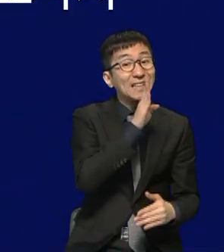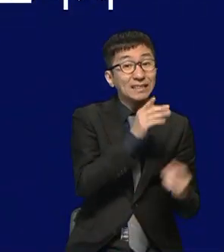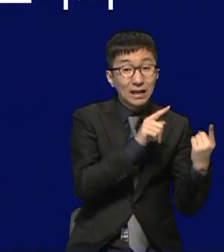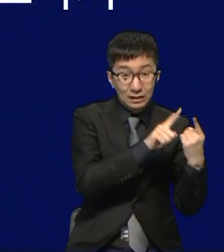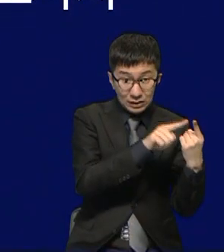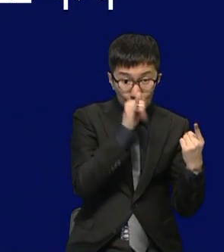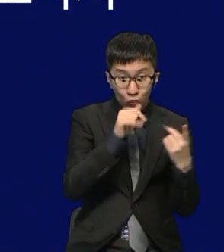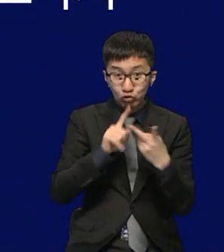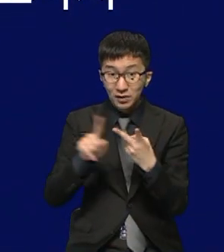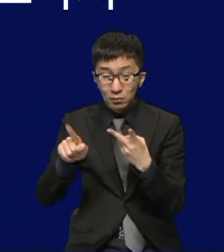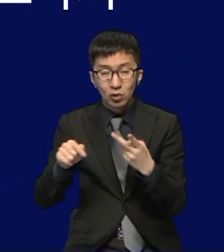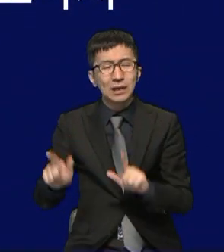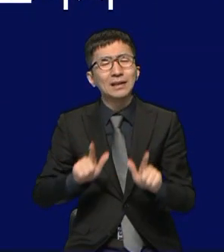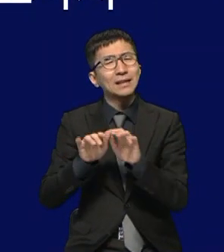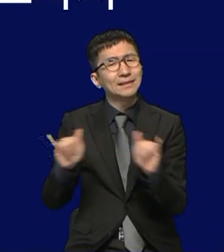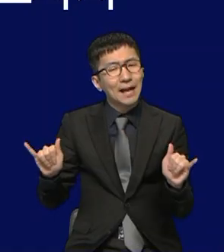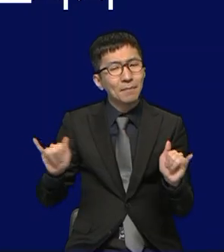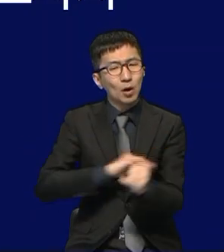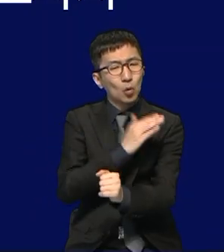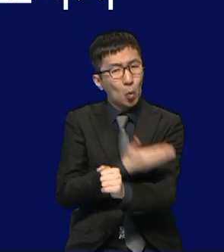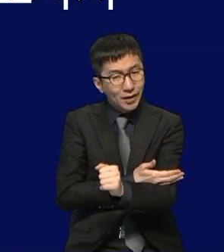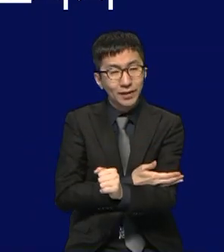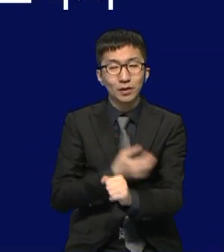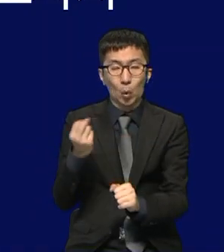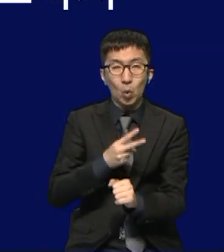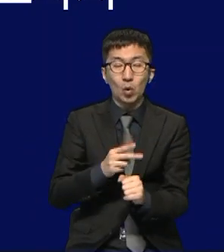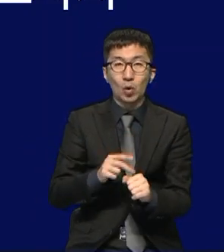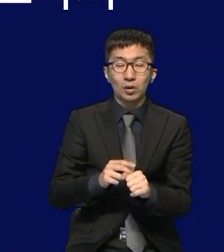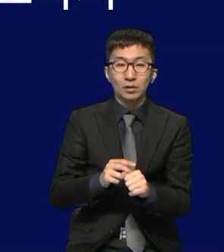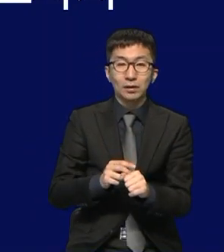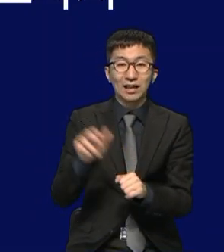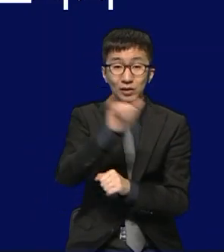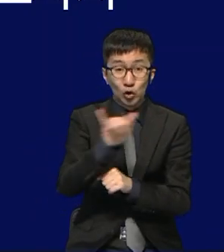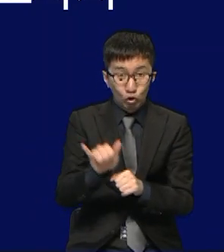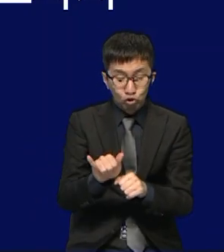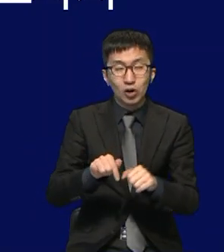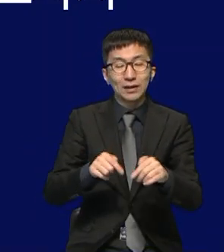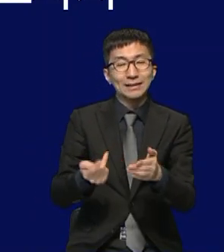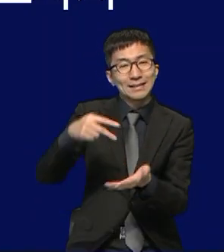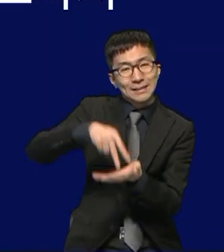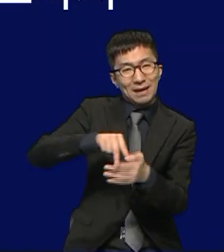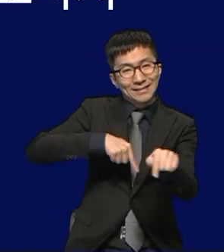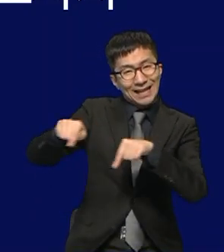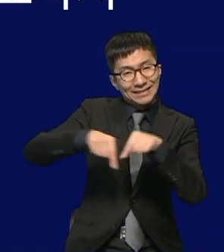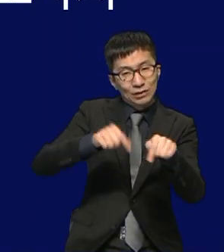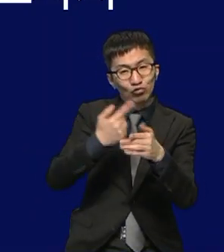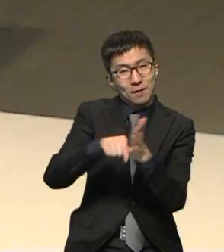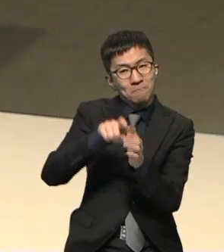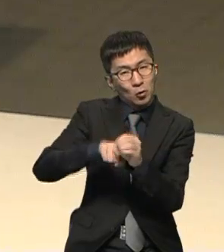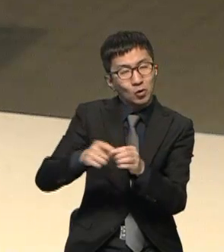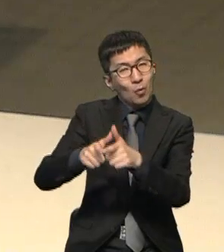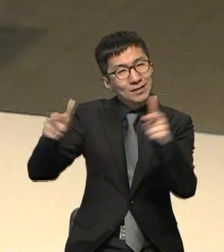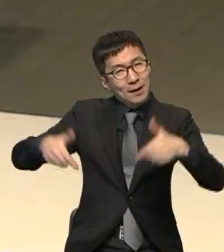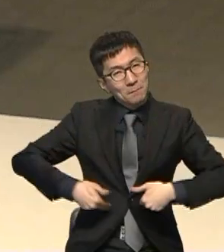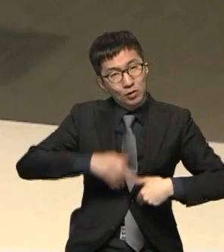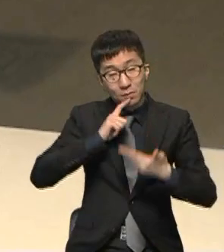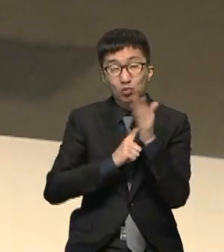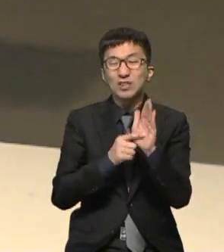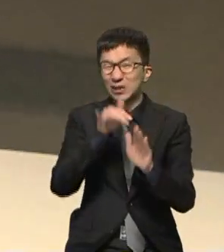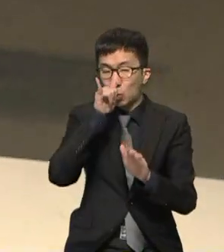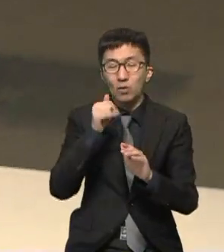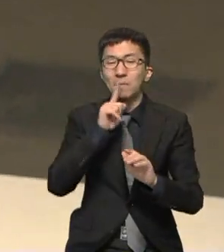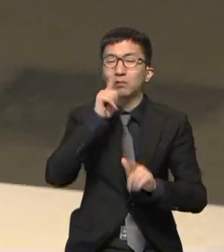지방선거 특성상 주민으로서의 권리 실현과 지방자치 활성화에 기여할 수 있게 해야 한다는 분석도 있습니다.